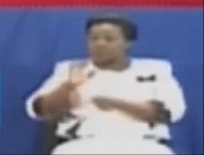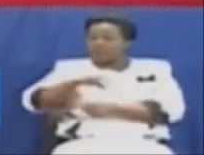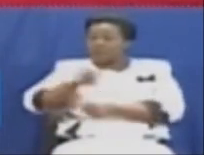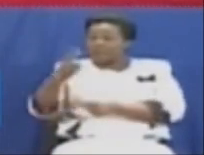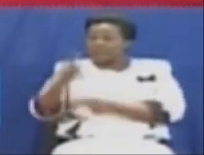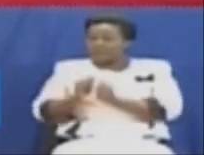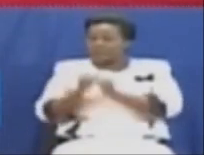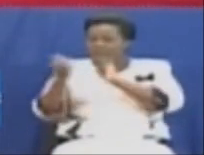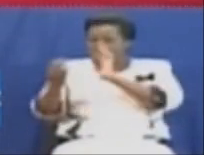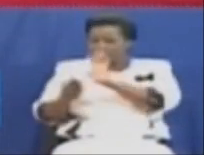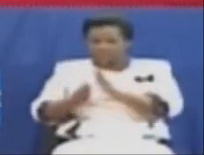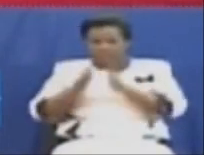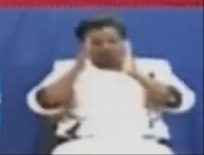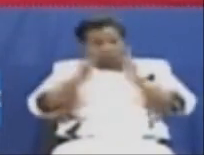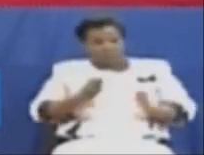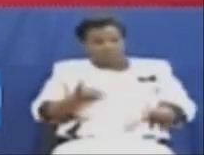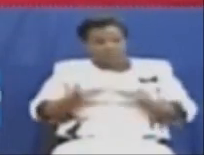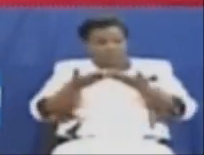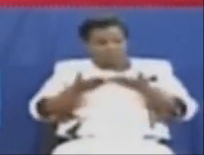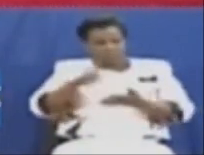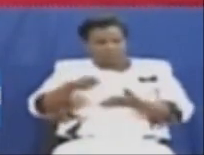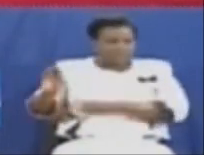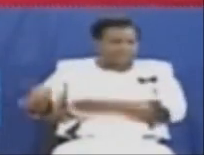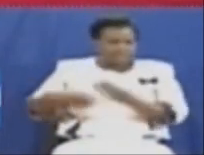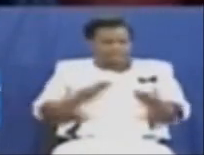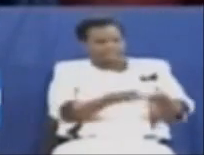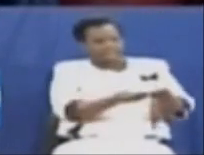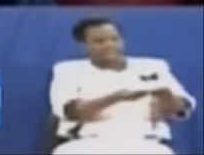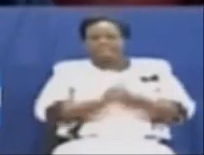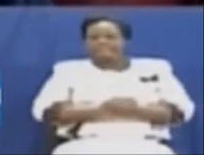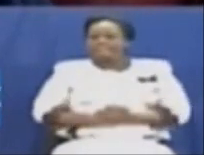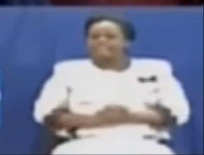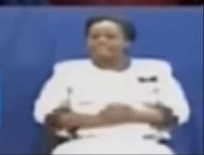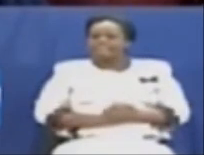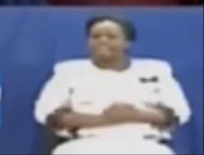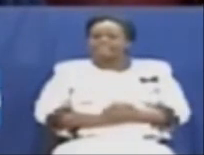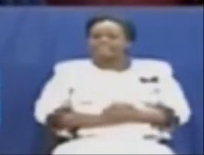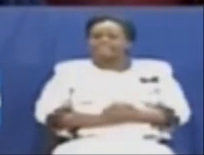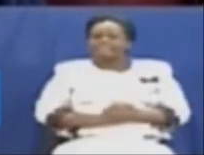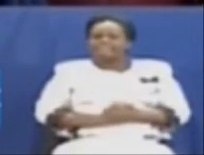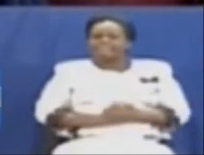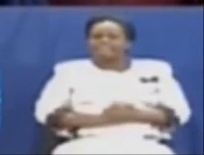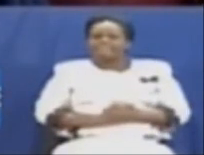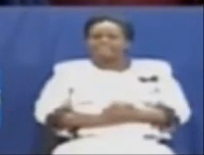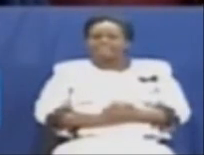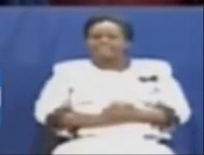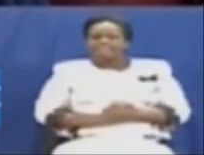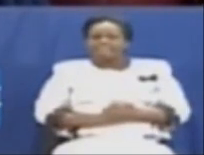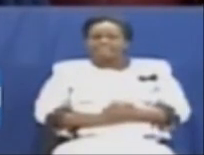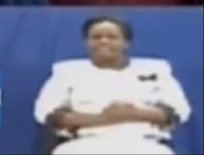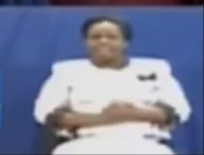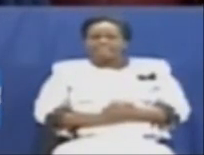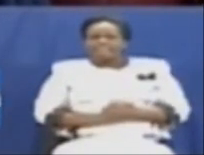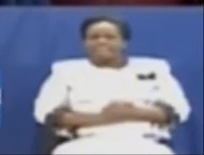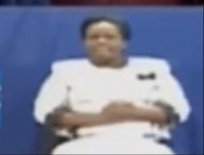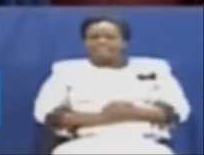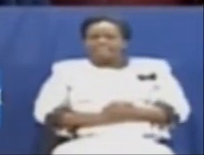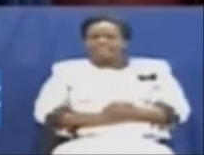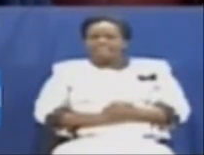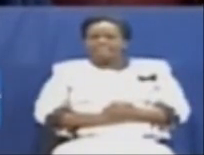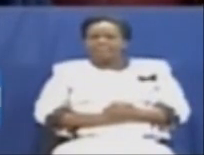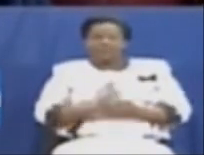2019. Mheshimiwa naibu spika, Mheshimiwa Rose Tweve, kwa niaba ya mwenyekiti.